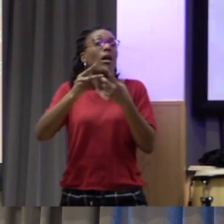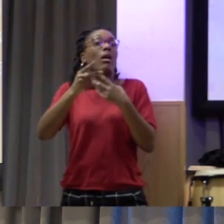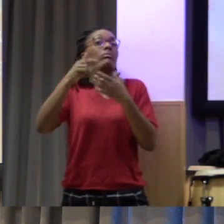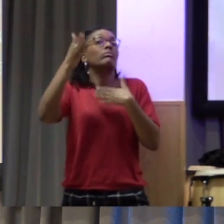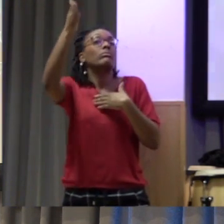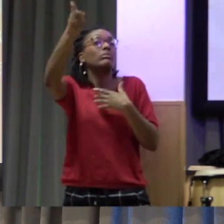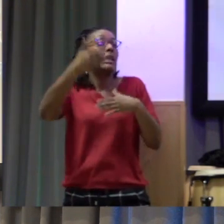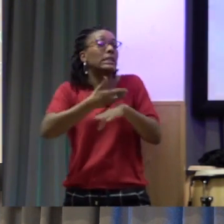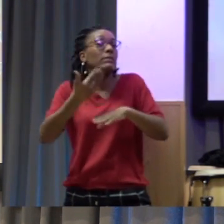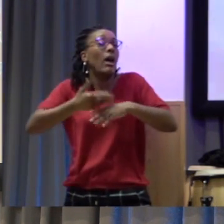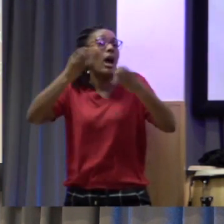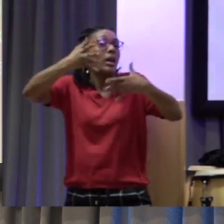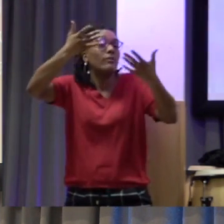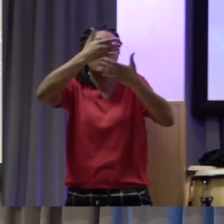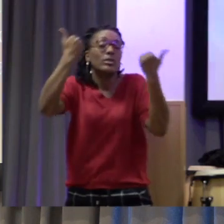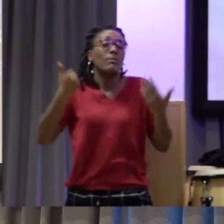Priez sans cesse.